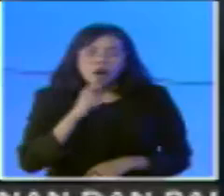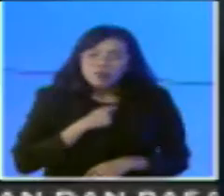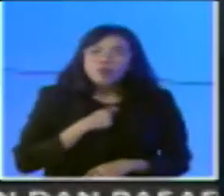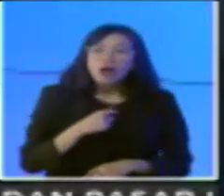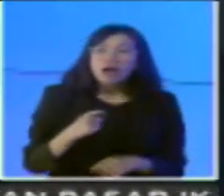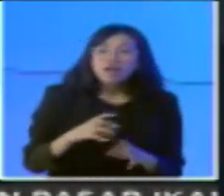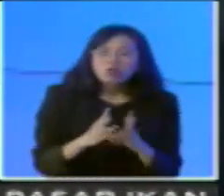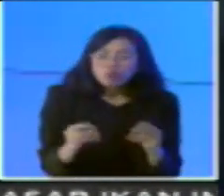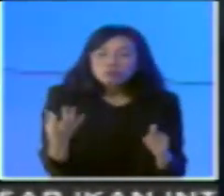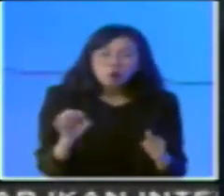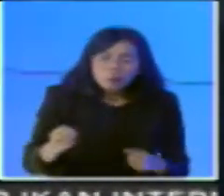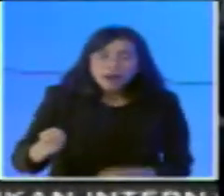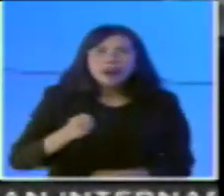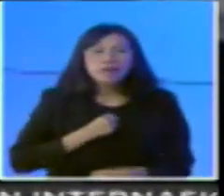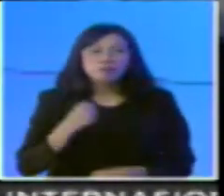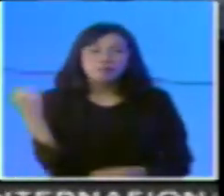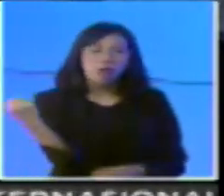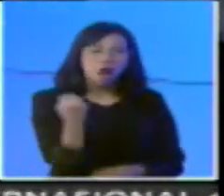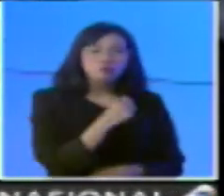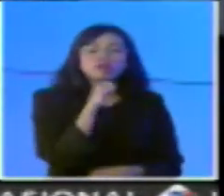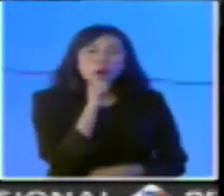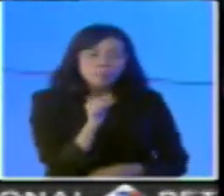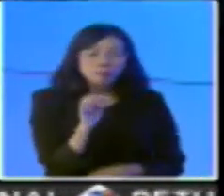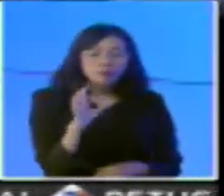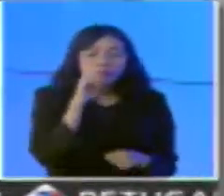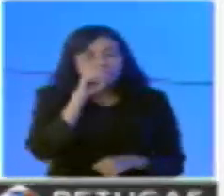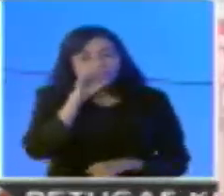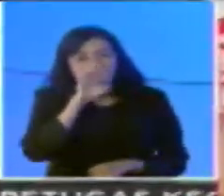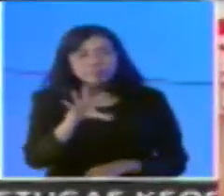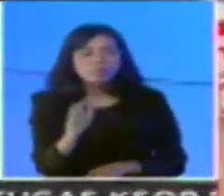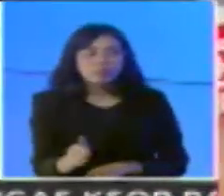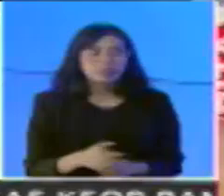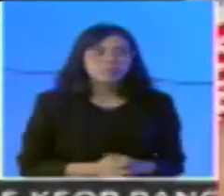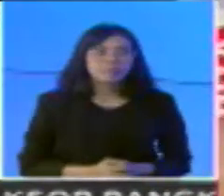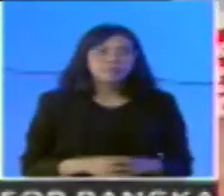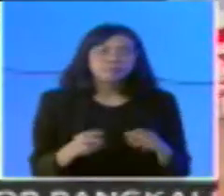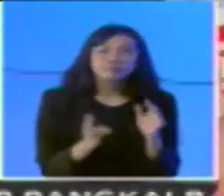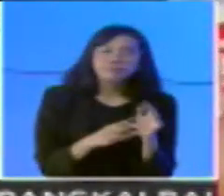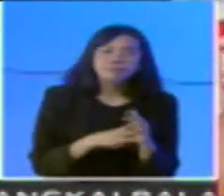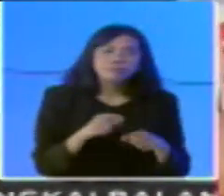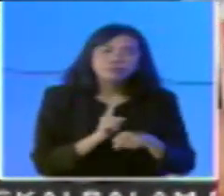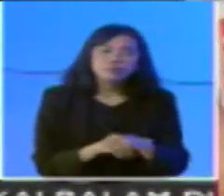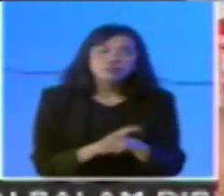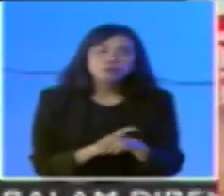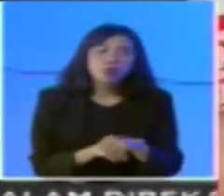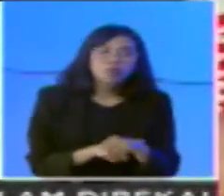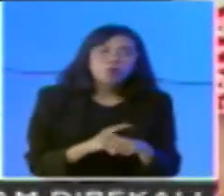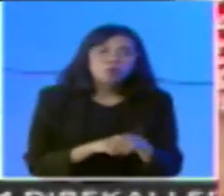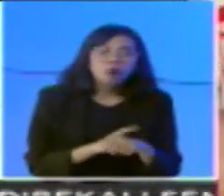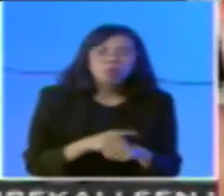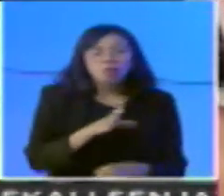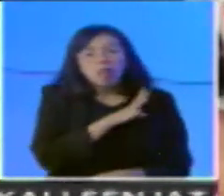penting dan optimis akan segera mengungkap kasus penyerangan Novel Baswedan. Ini masalah waktu, dan waktu ini tidak akan berapa lama